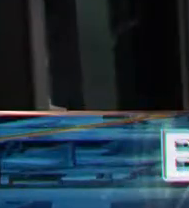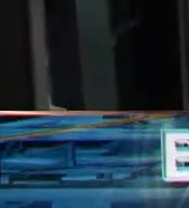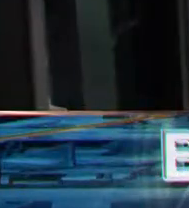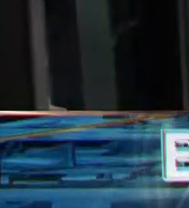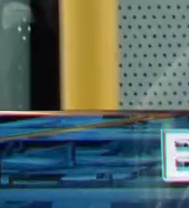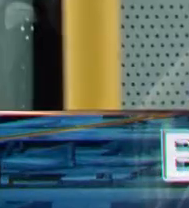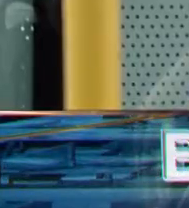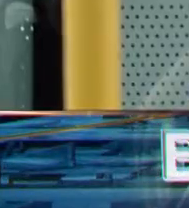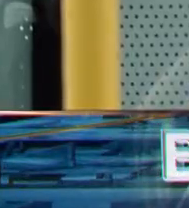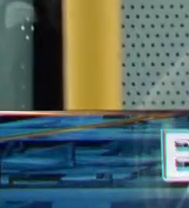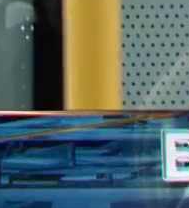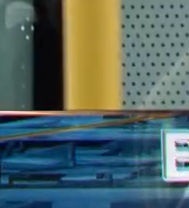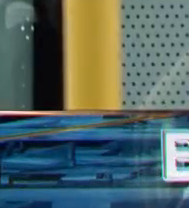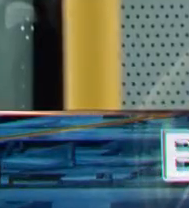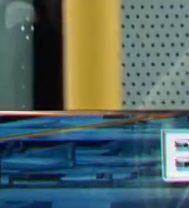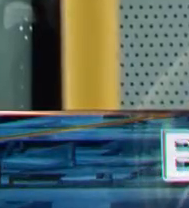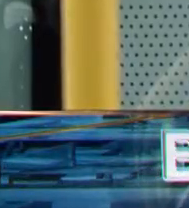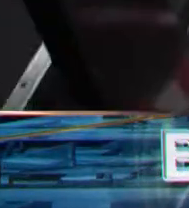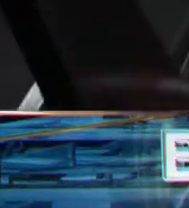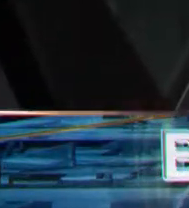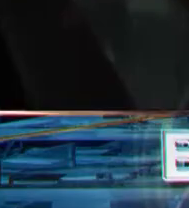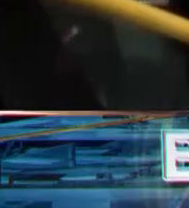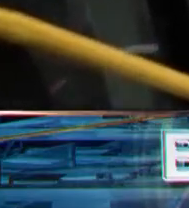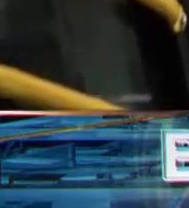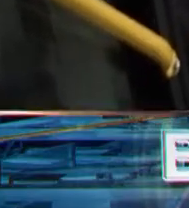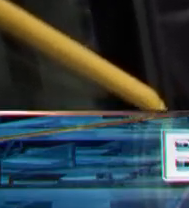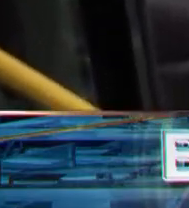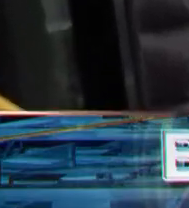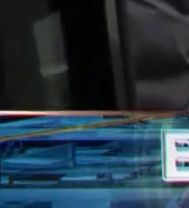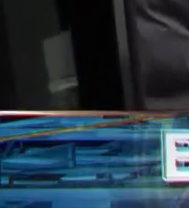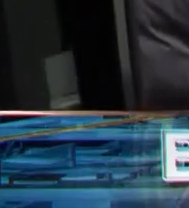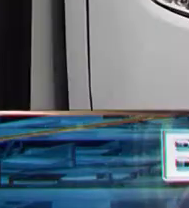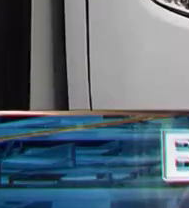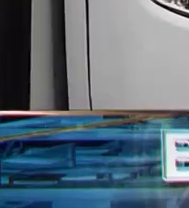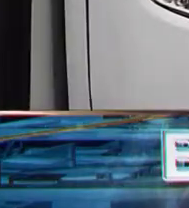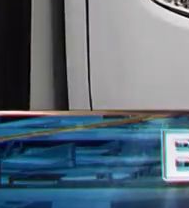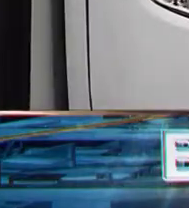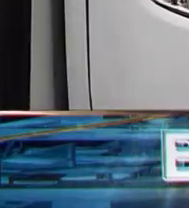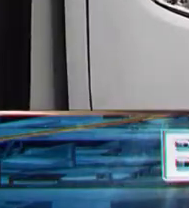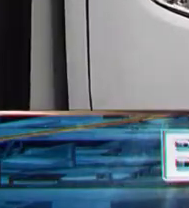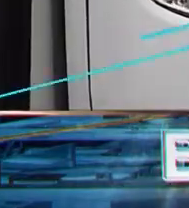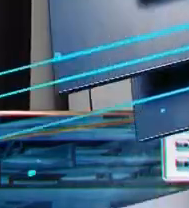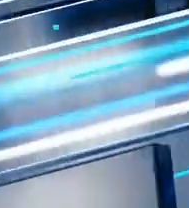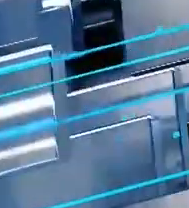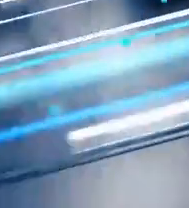Жаңа жылда жаңа автобустар келеді. Бүгін облыс әкімі Сарыарқа кәсіпорны құрастырған автобус сапасымен танысты.